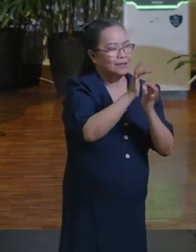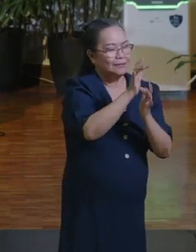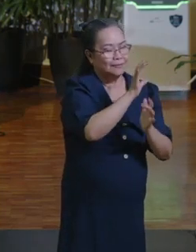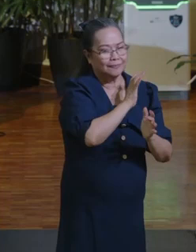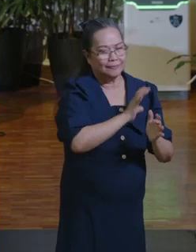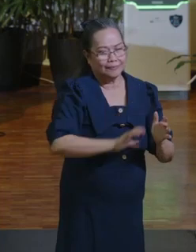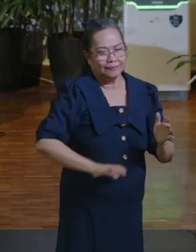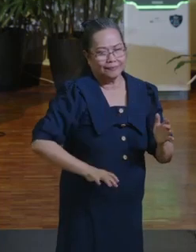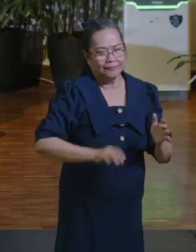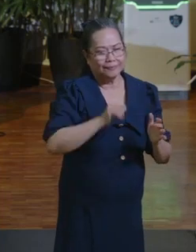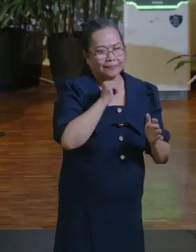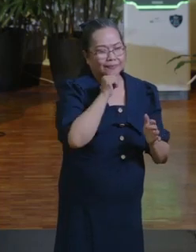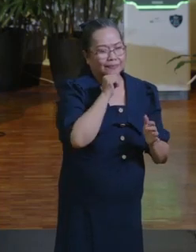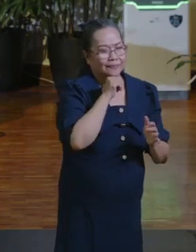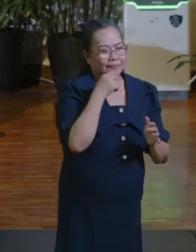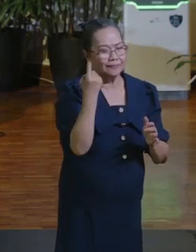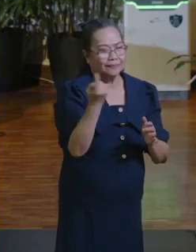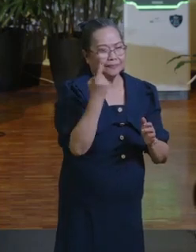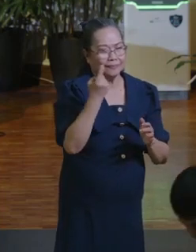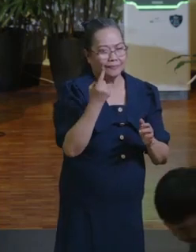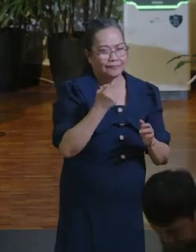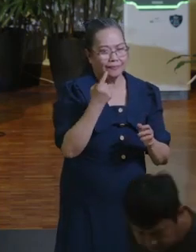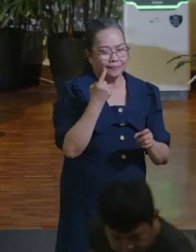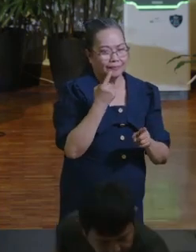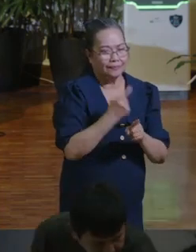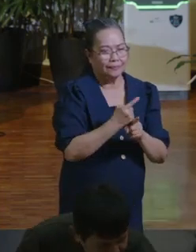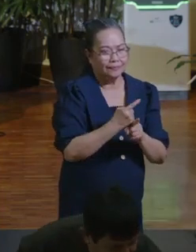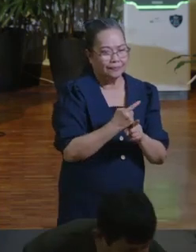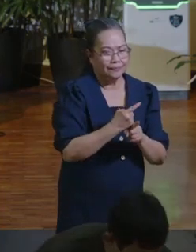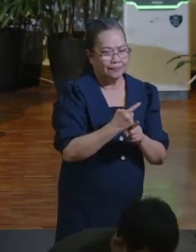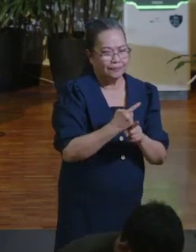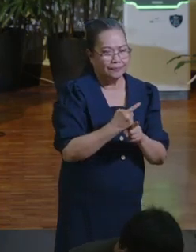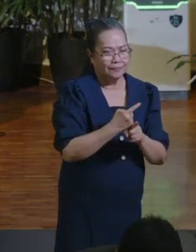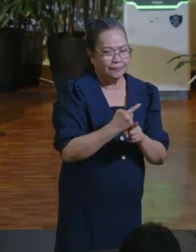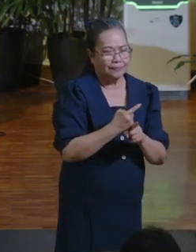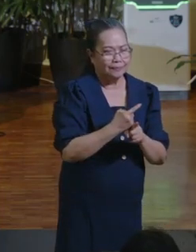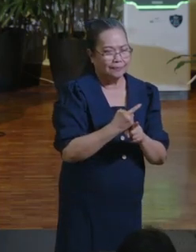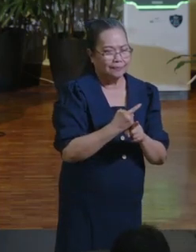at hindi sa pagsunod sa mga batas.